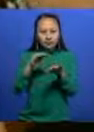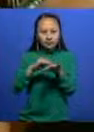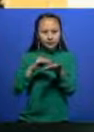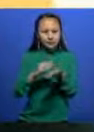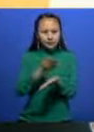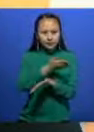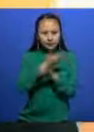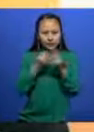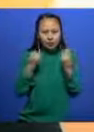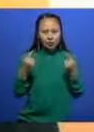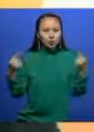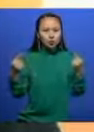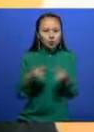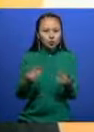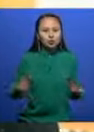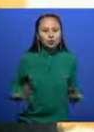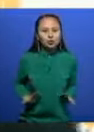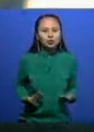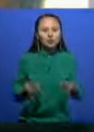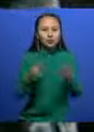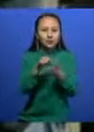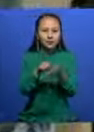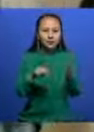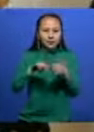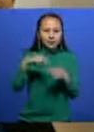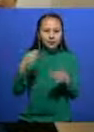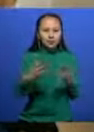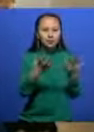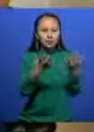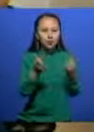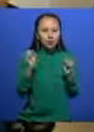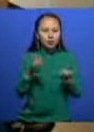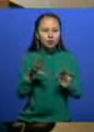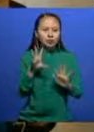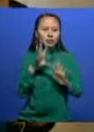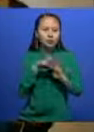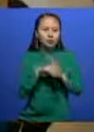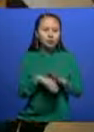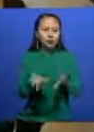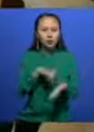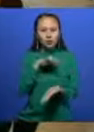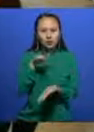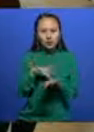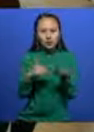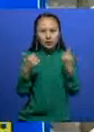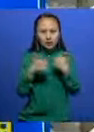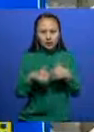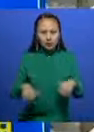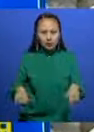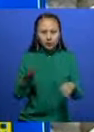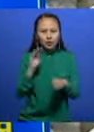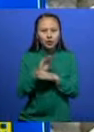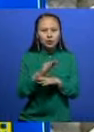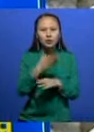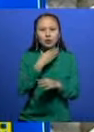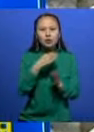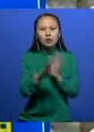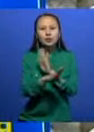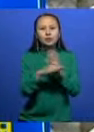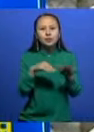болмай шықса, тұрақты мекен-жайыңызды растайтын анықтама бойынша тізімге қосуға болады, дейді қалалық сайлау комиссиясының мүшелері. Мұнымен қатар